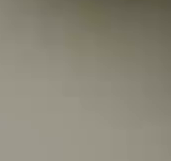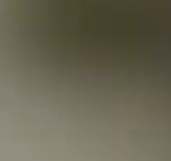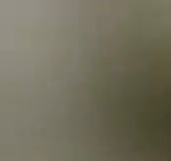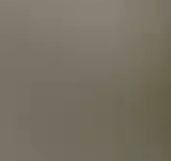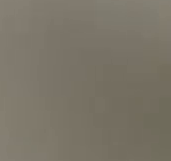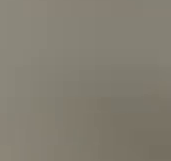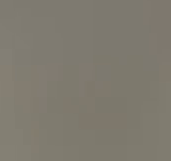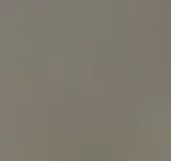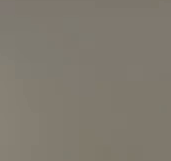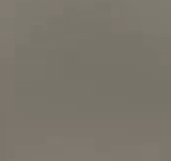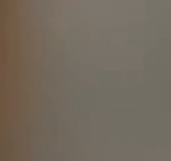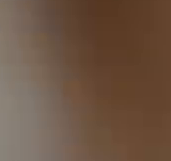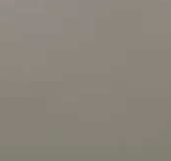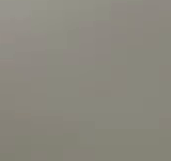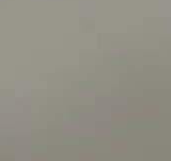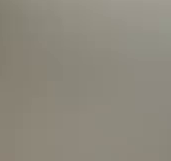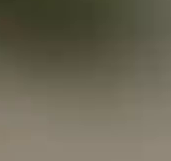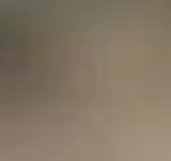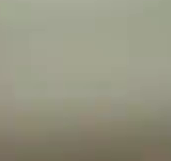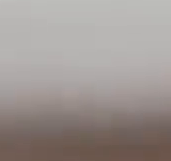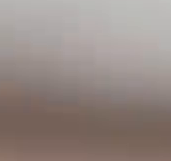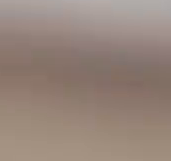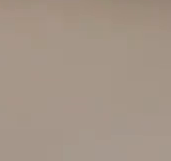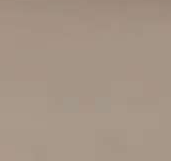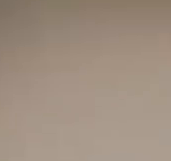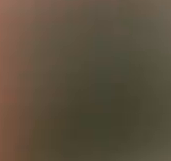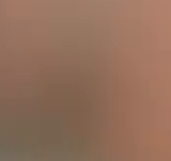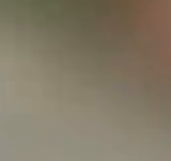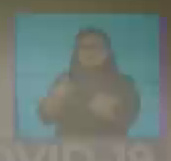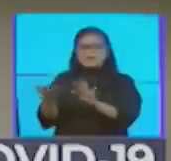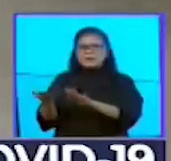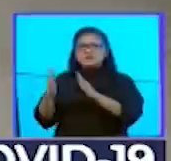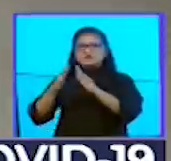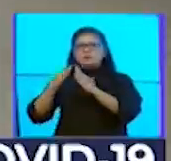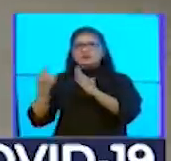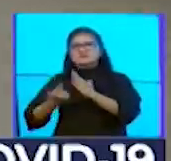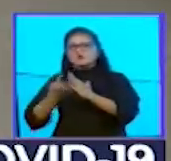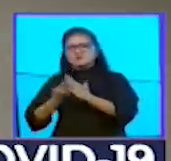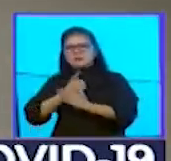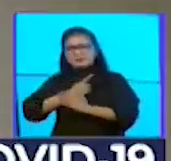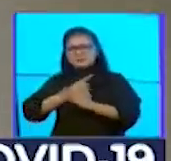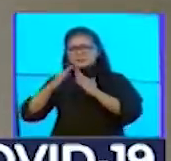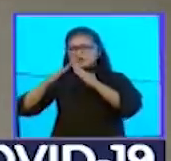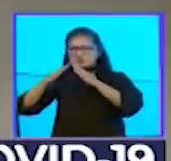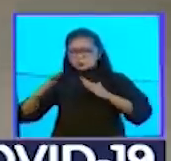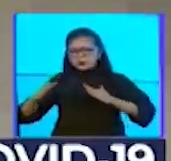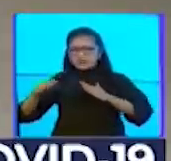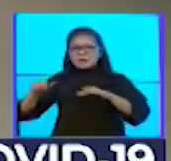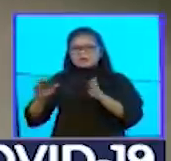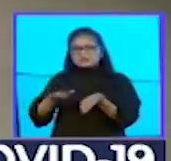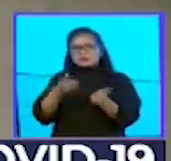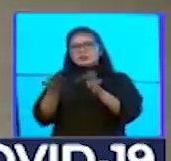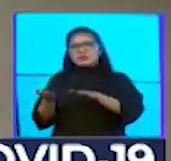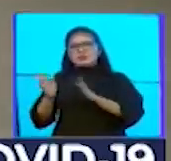pasien COVID-19 di Kelurahan Bojong Nangka yang ditemukan meninggal dunia saat tengah menjalani isolasi mandiri di rumahnya. Dalam waktu